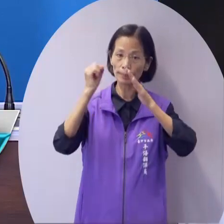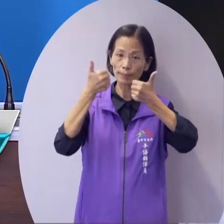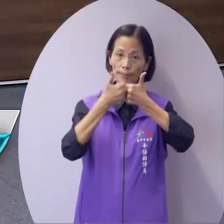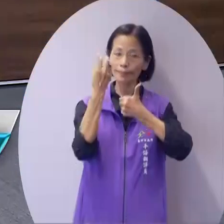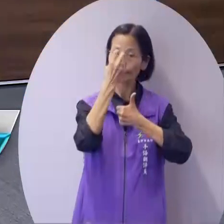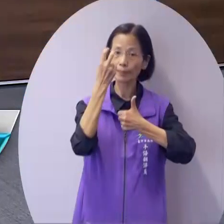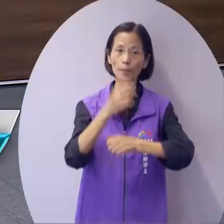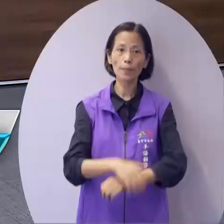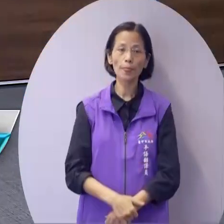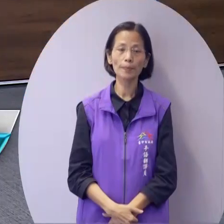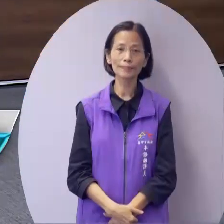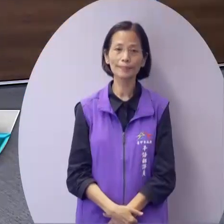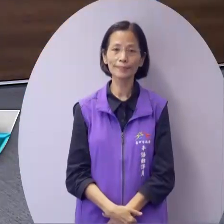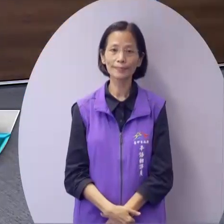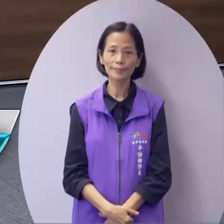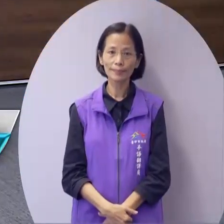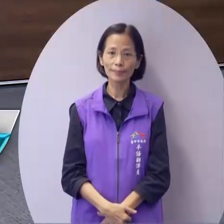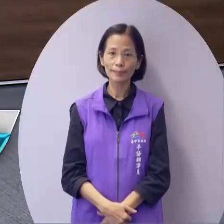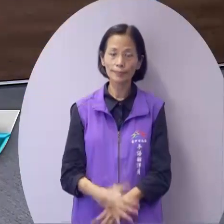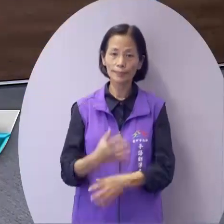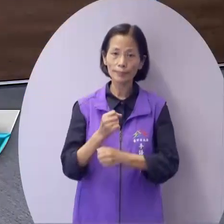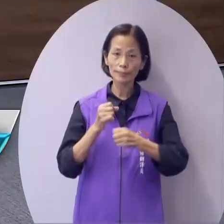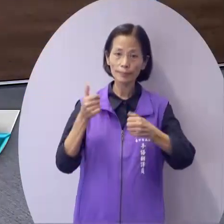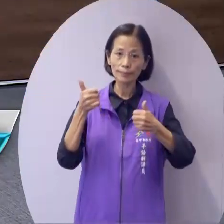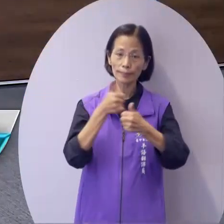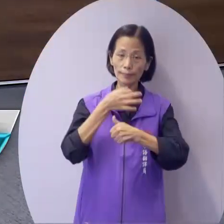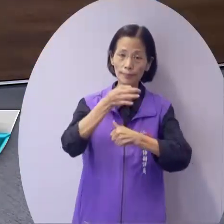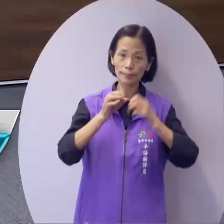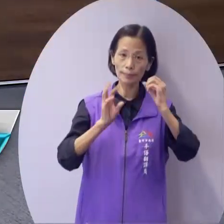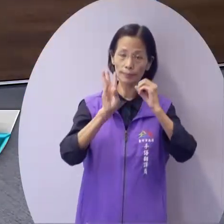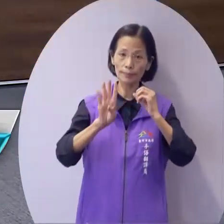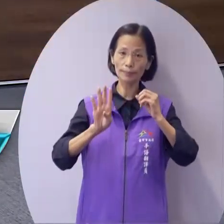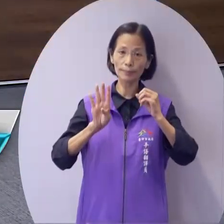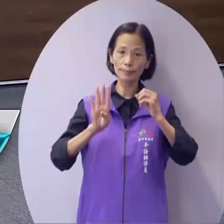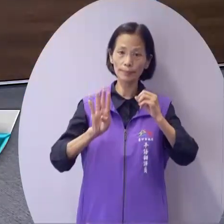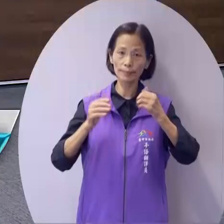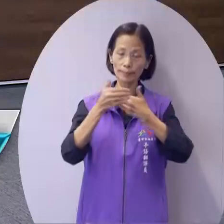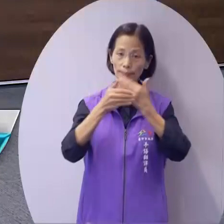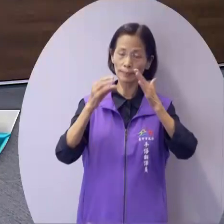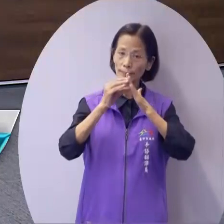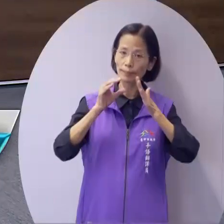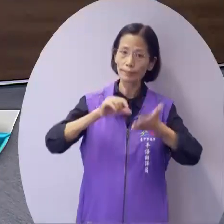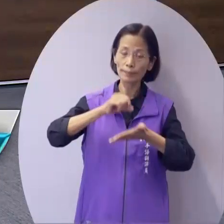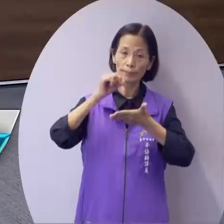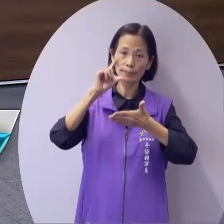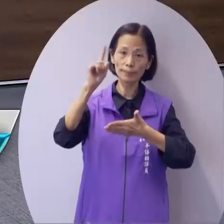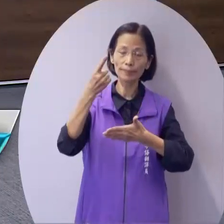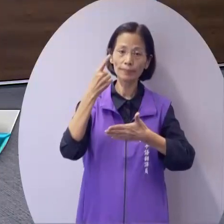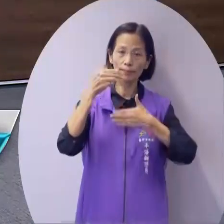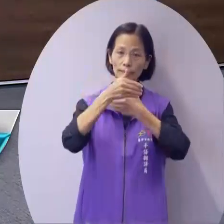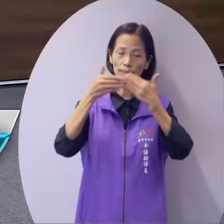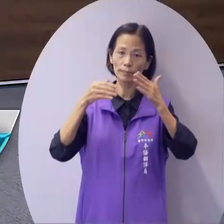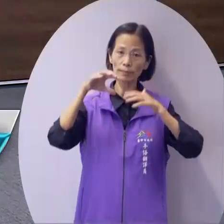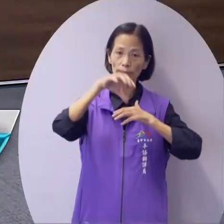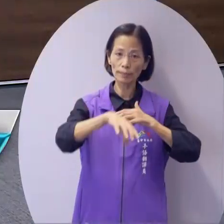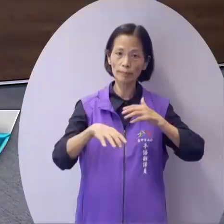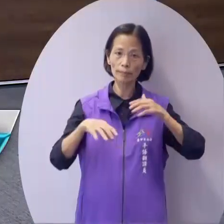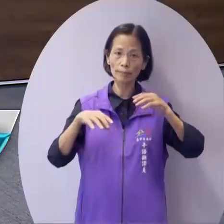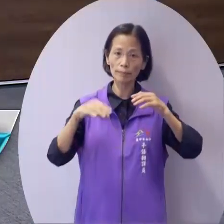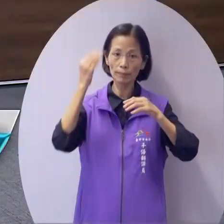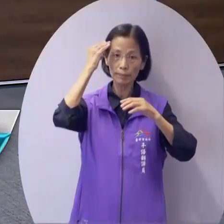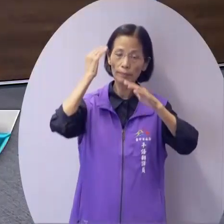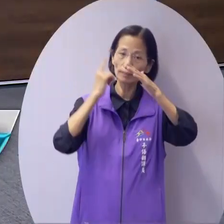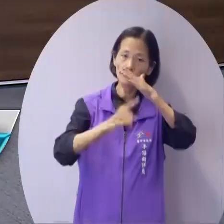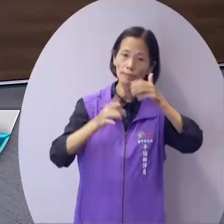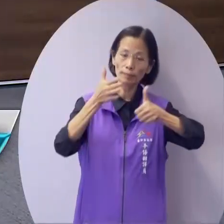议。 案号电交04，提案机关交通局，案由交通部公路总局